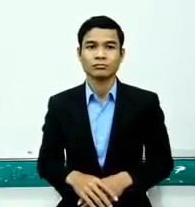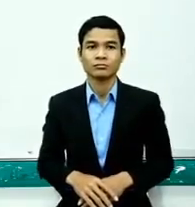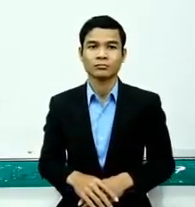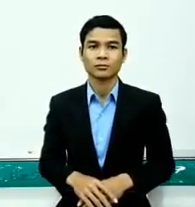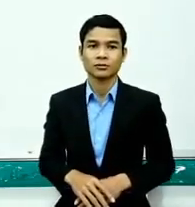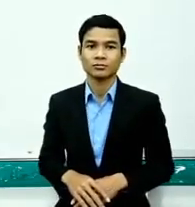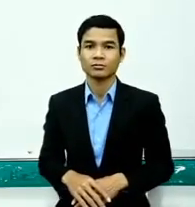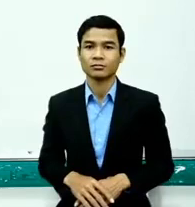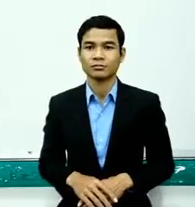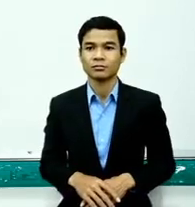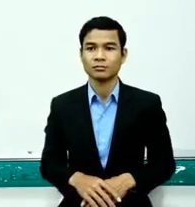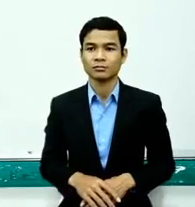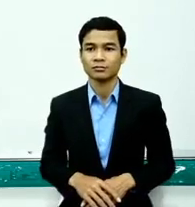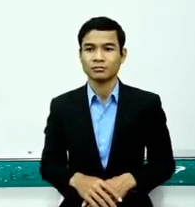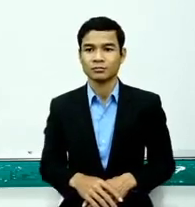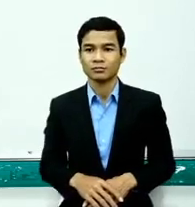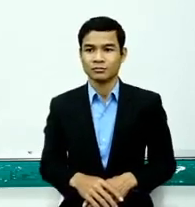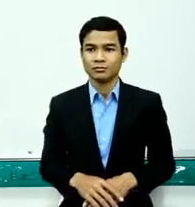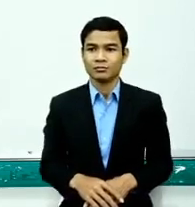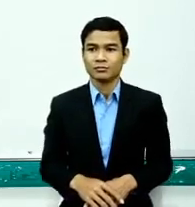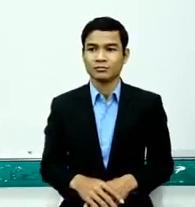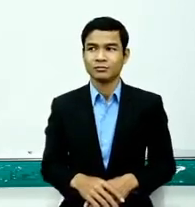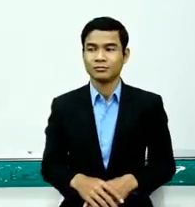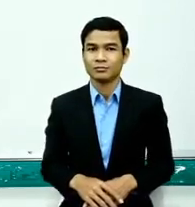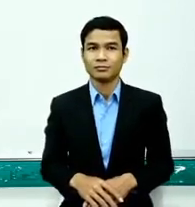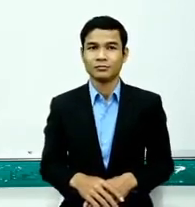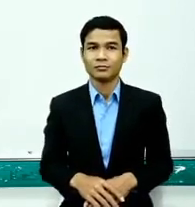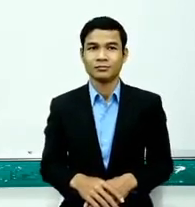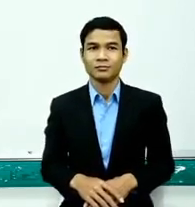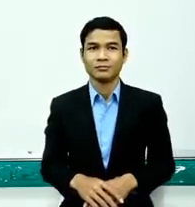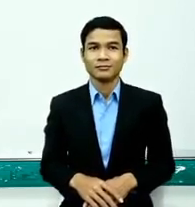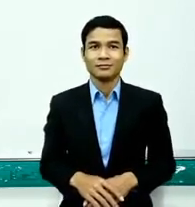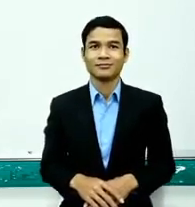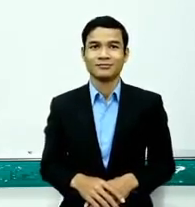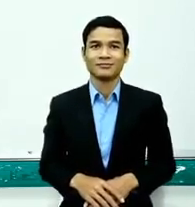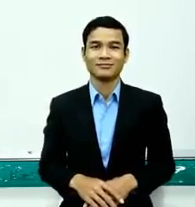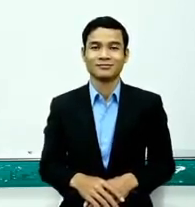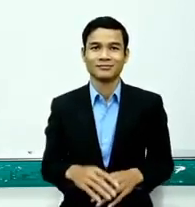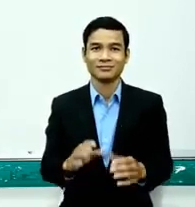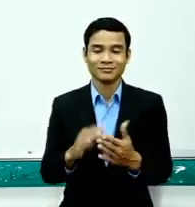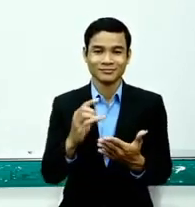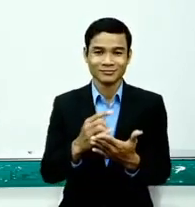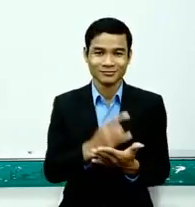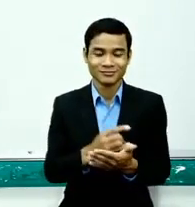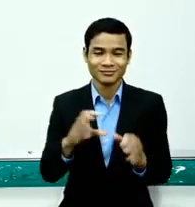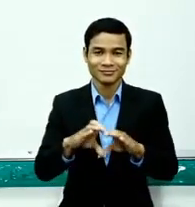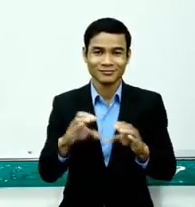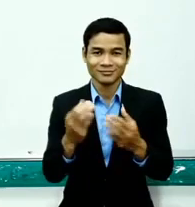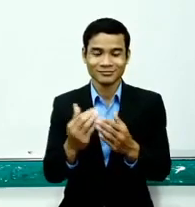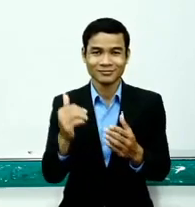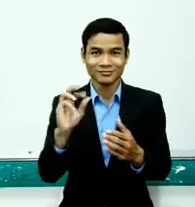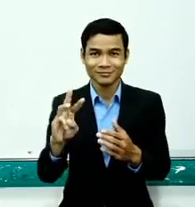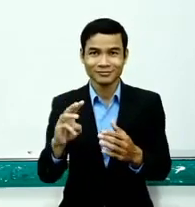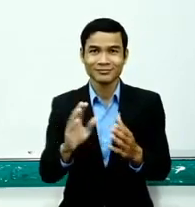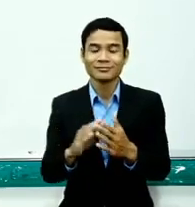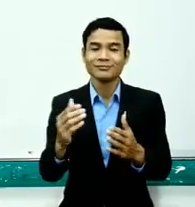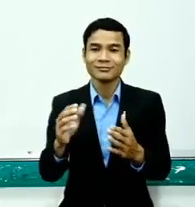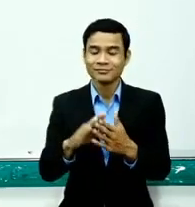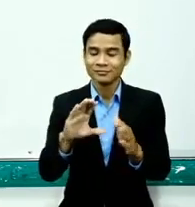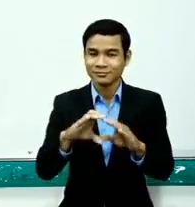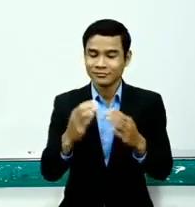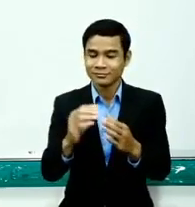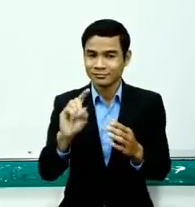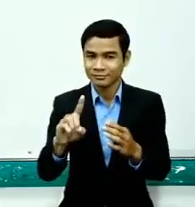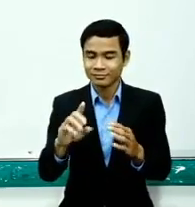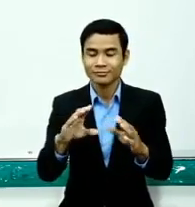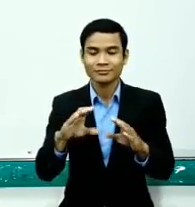3នេះគឺសិភៅសិក្សាគោគឺមេរៀនទី3ទំព័រទី3កូនស្វែងរកស្រ